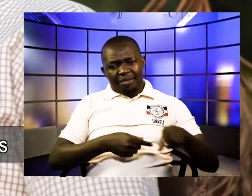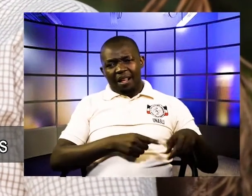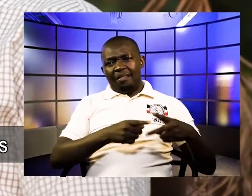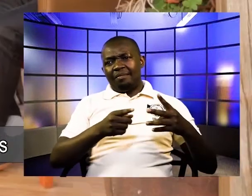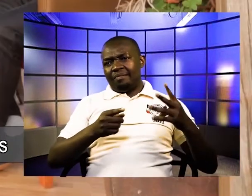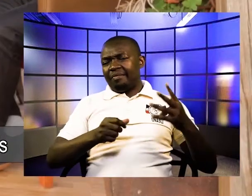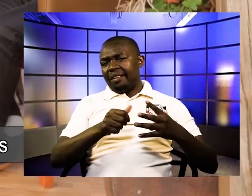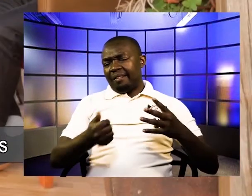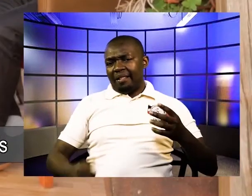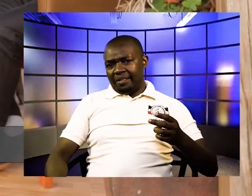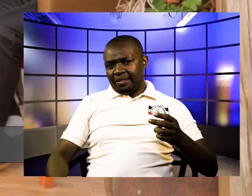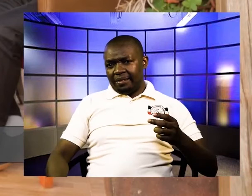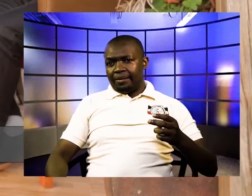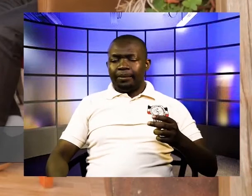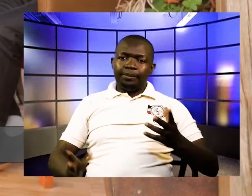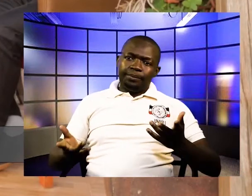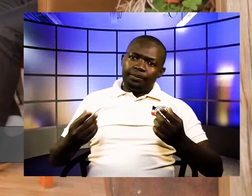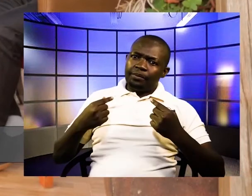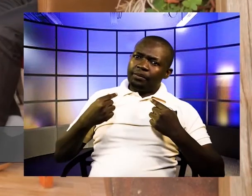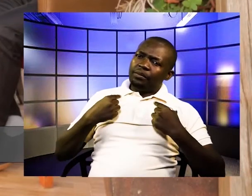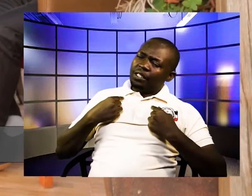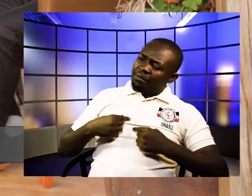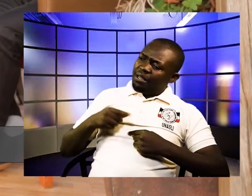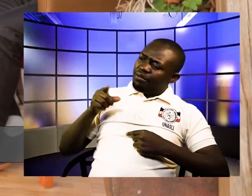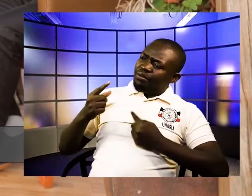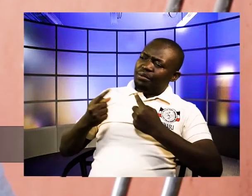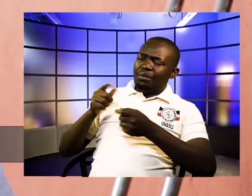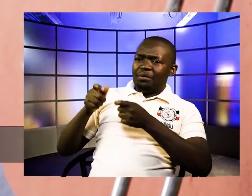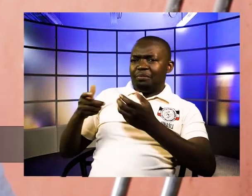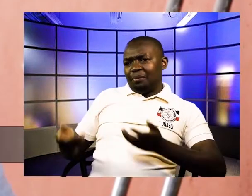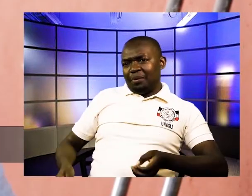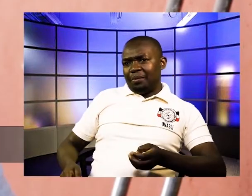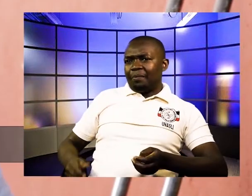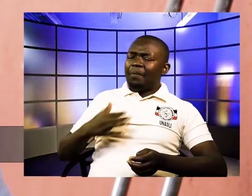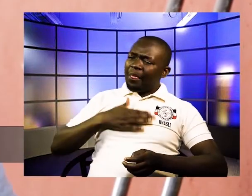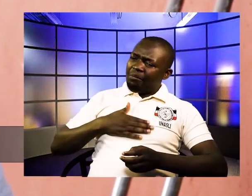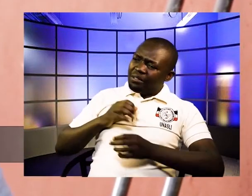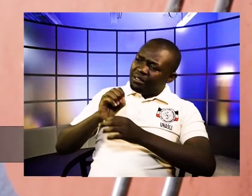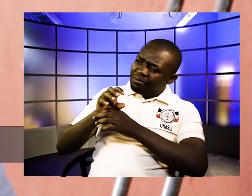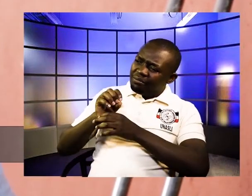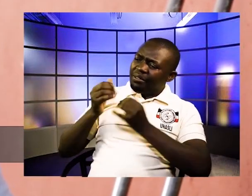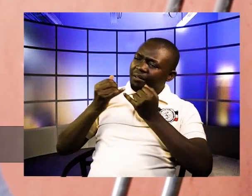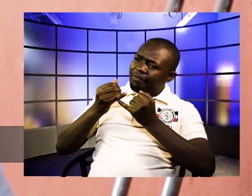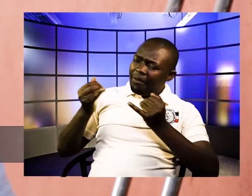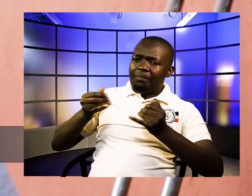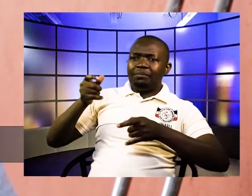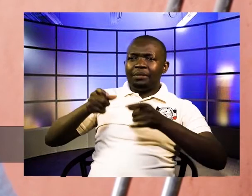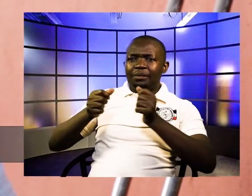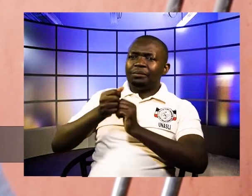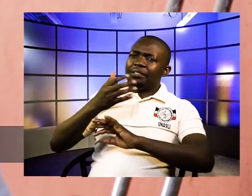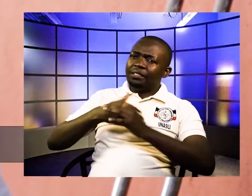nebiringe meya goyogera ko nabantu babulire obagame nti abantu abaliko